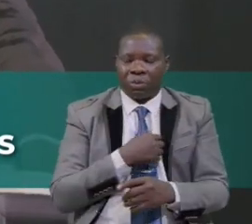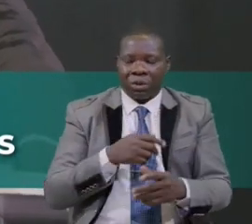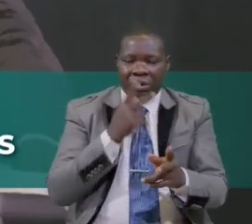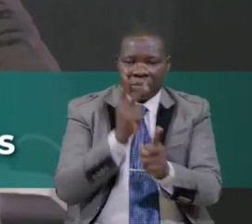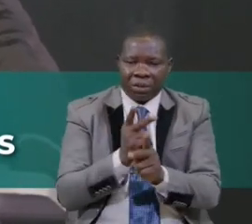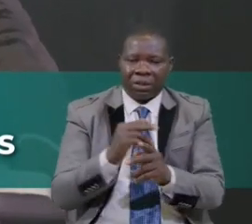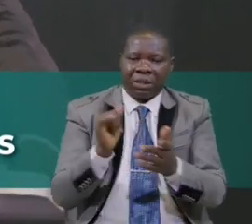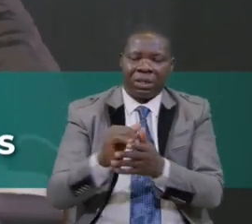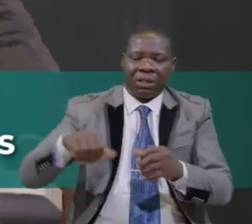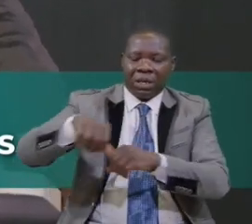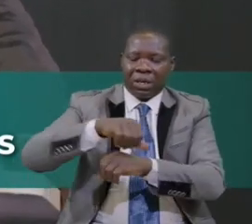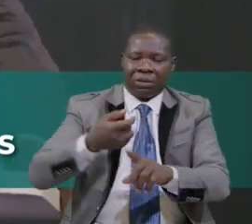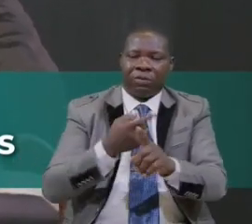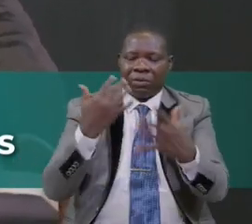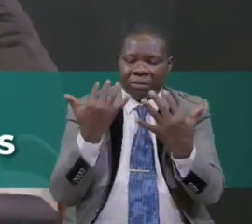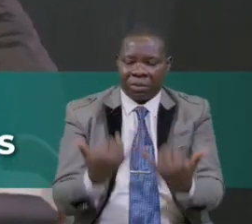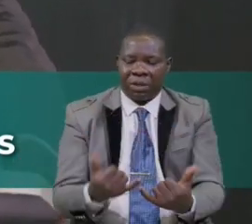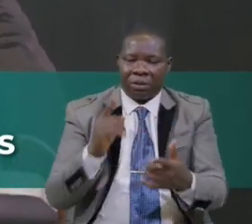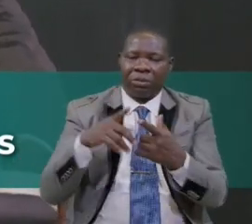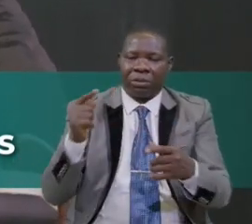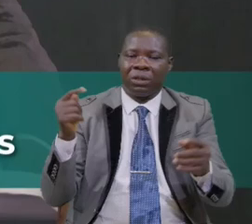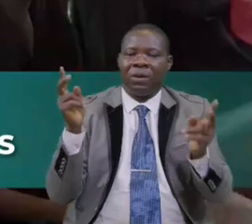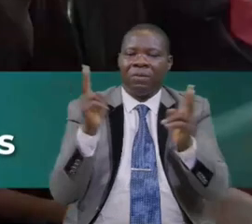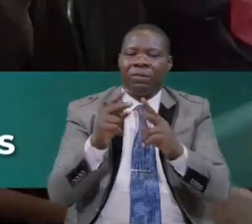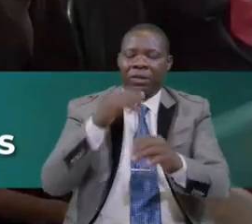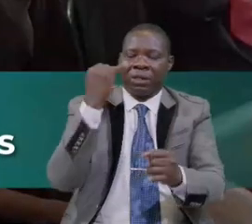de maintenant jusqu'à la fin au nom de Jésus.